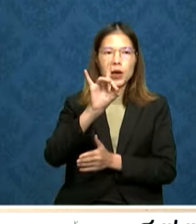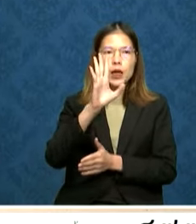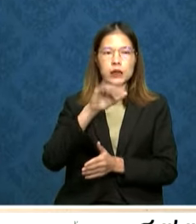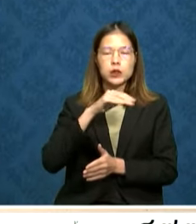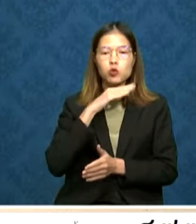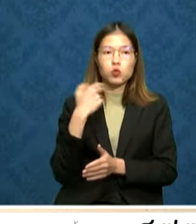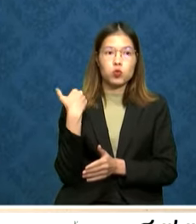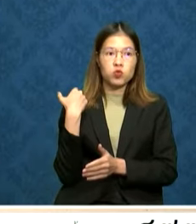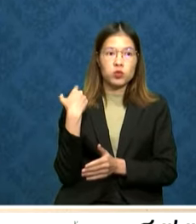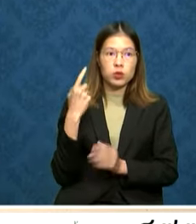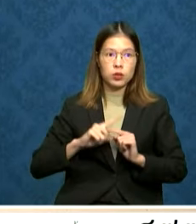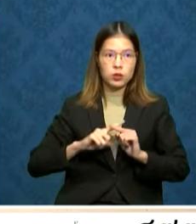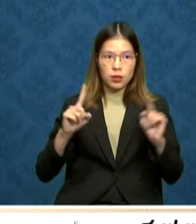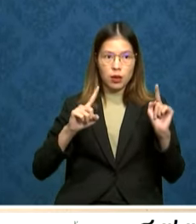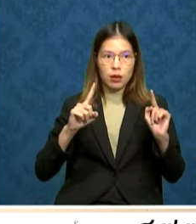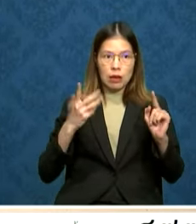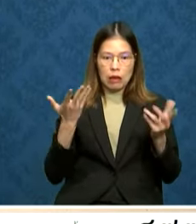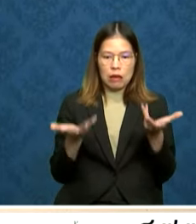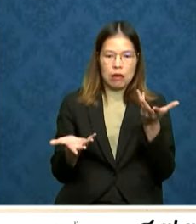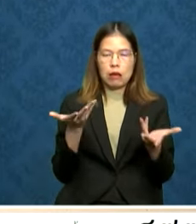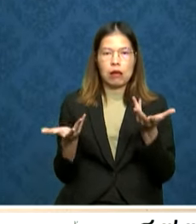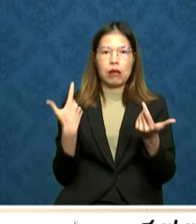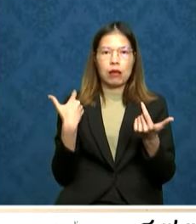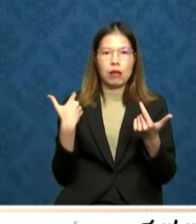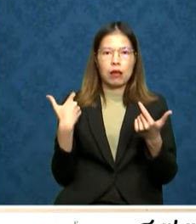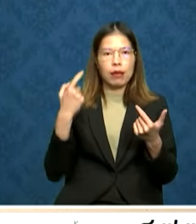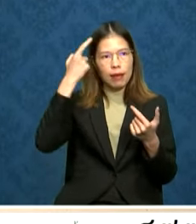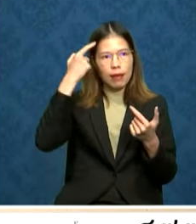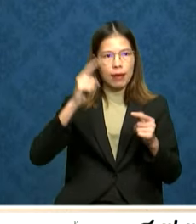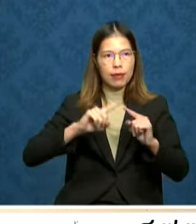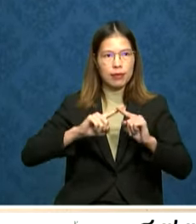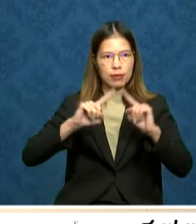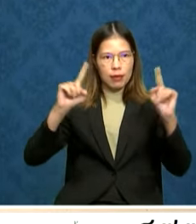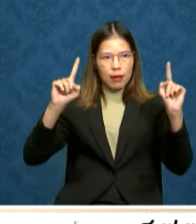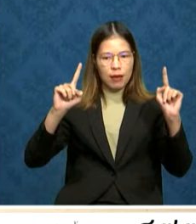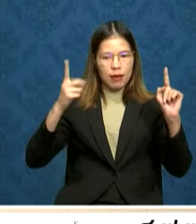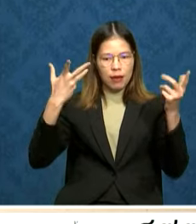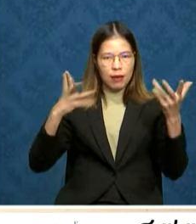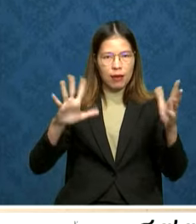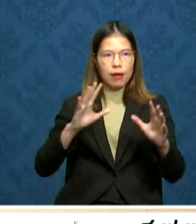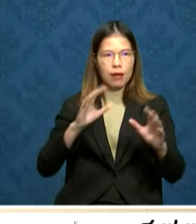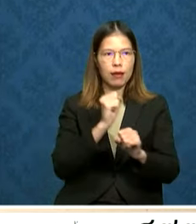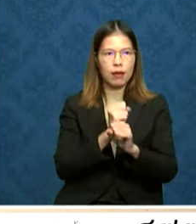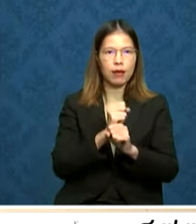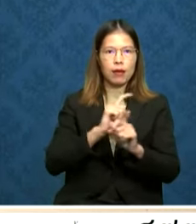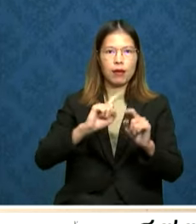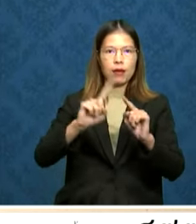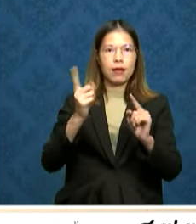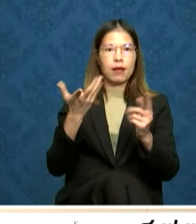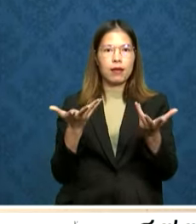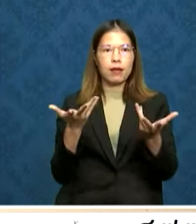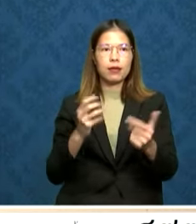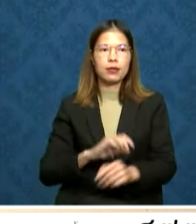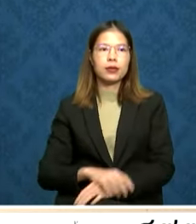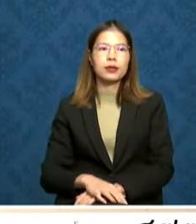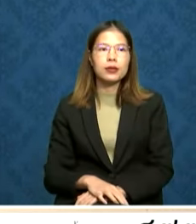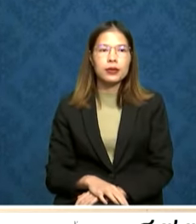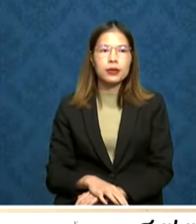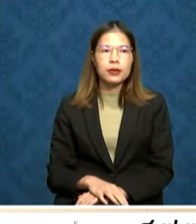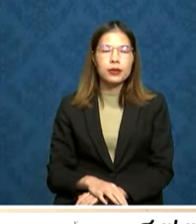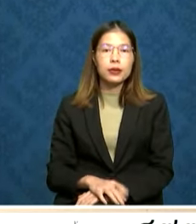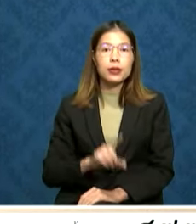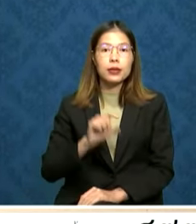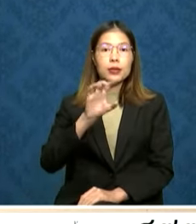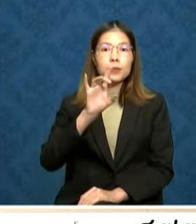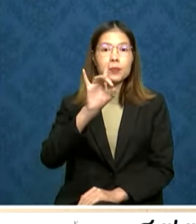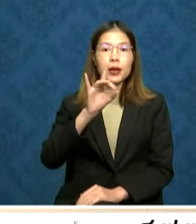างกทงคู่หท่จะเอาใครมาช่วยอทไมไมเอา 29 ละครัเดวท 28 ท่าน